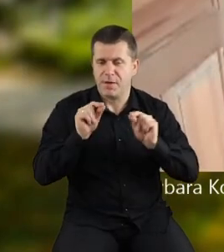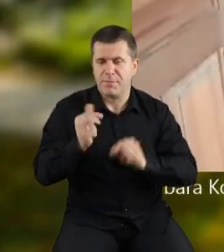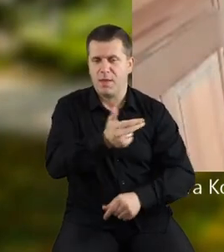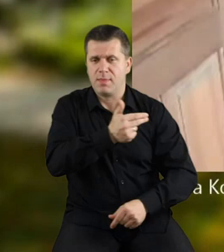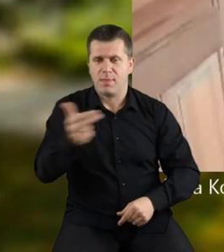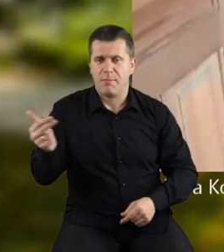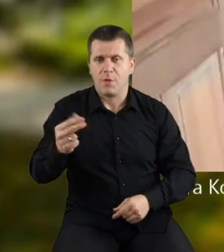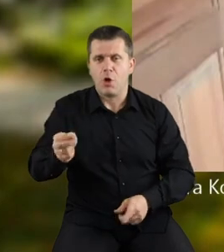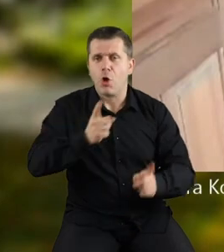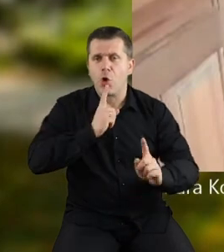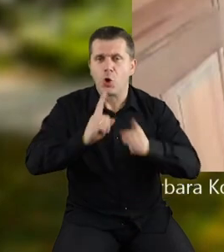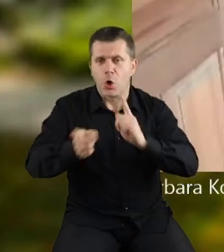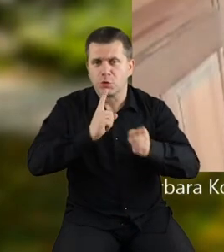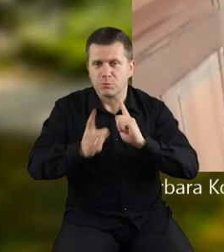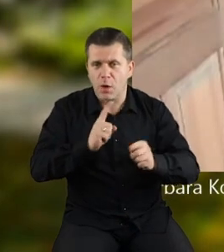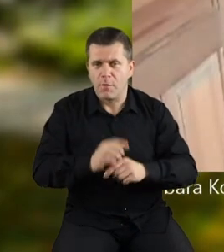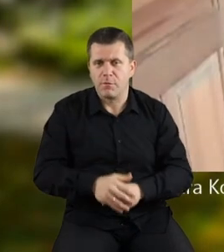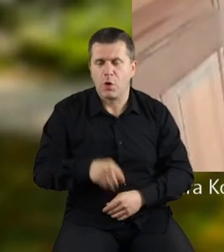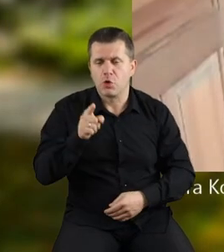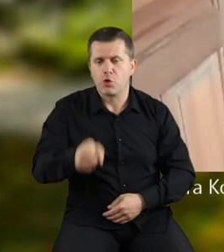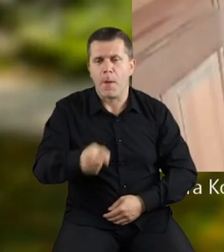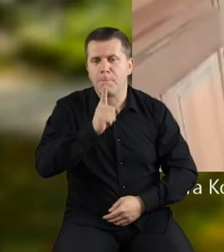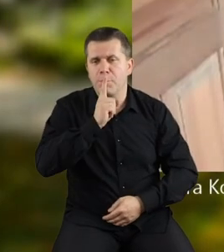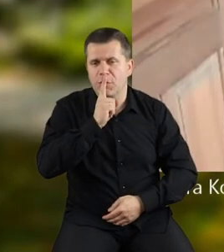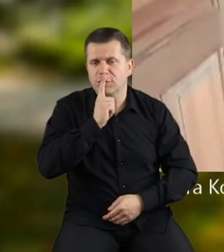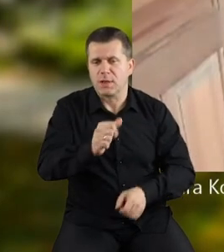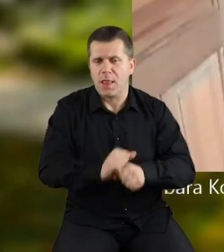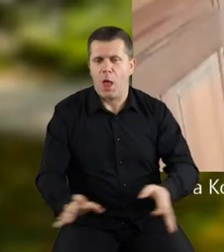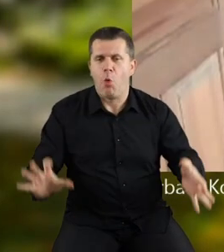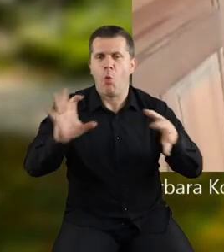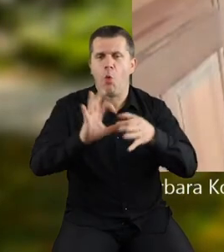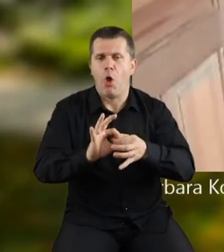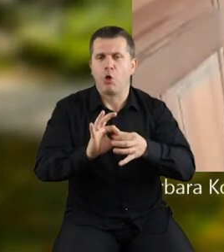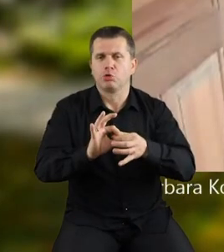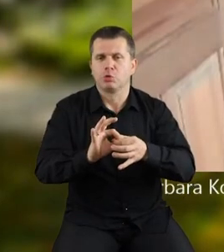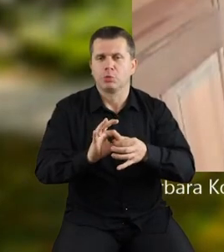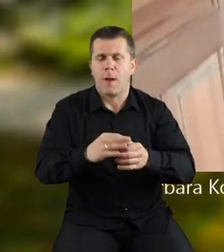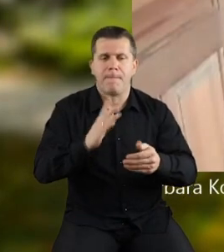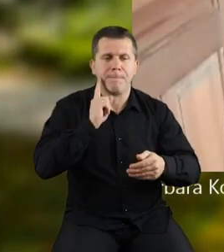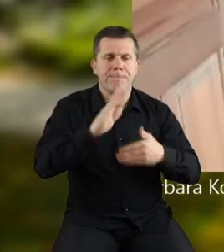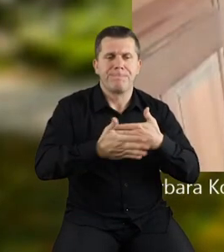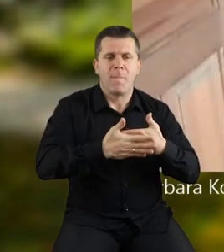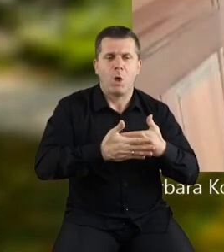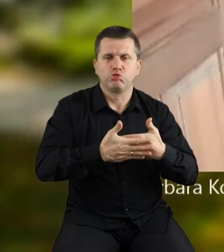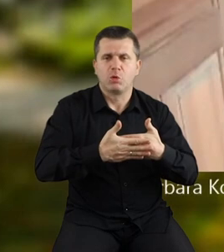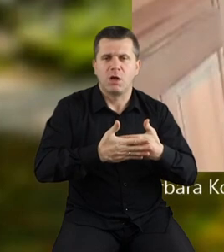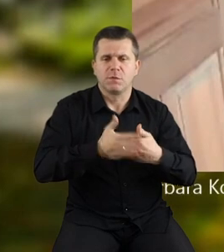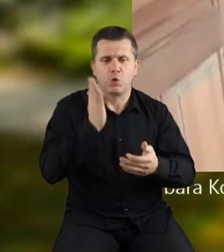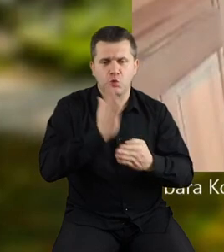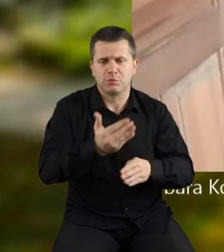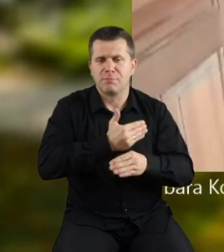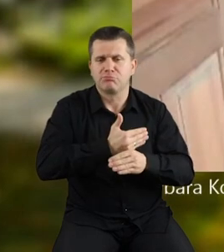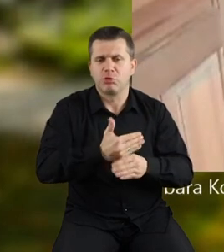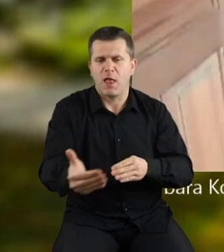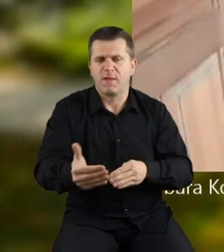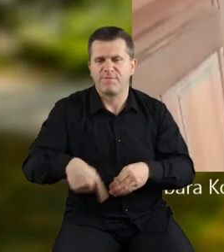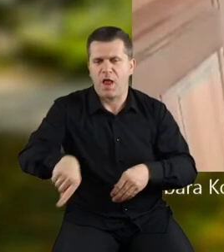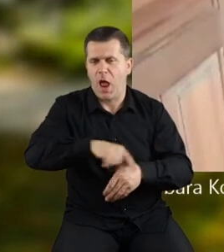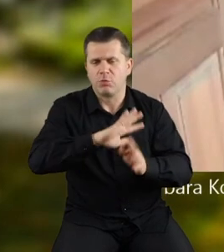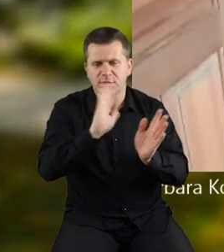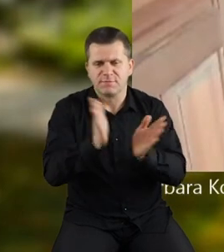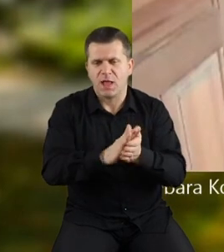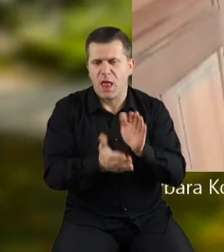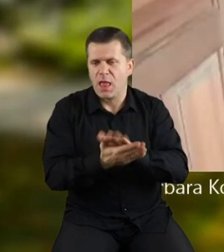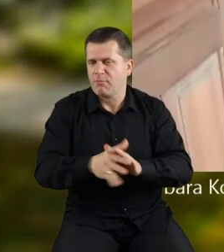Ja wybrałam za temat rozmowy to milczenie, które łączy małżeństwa, które już przetrwały